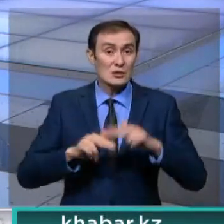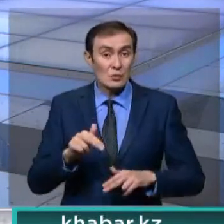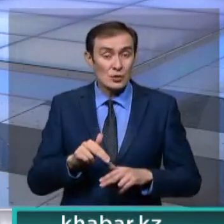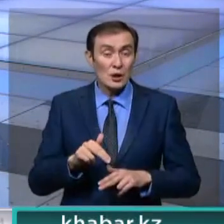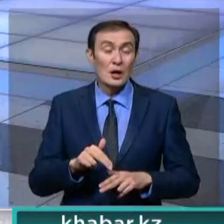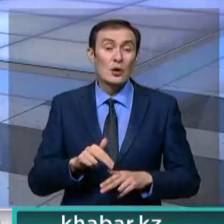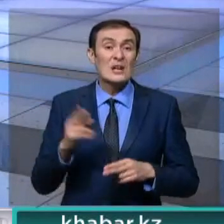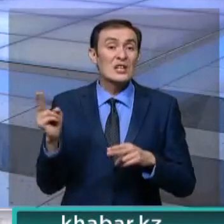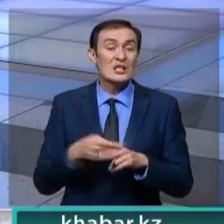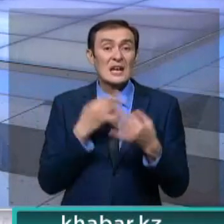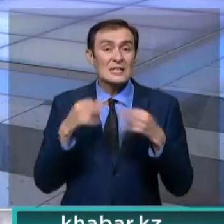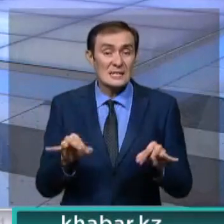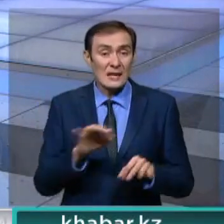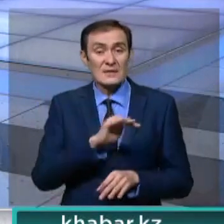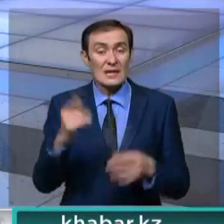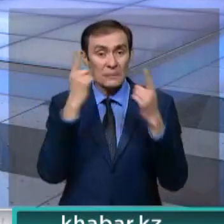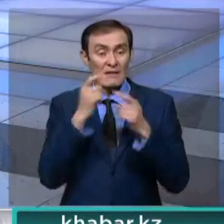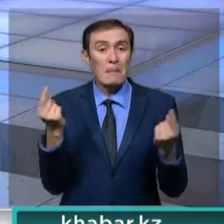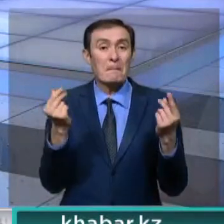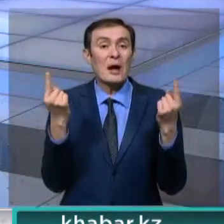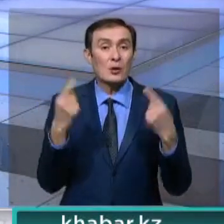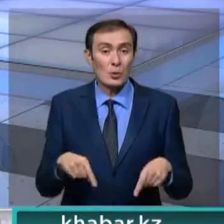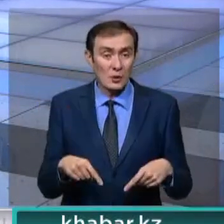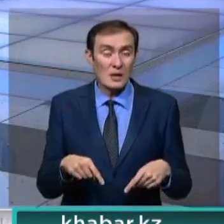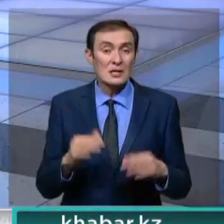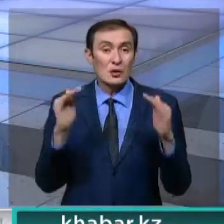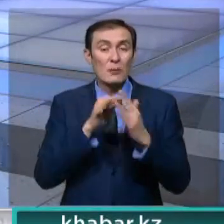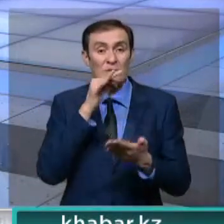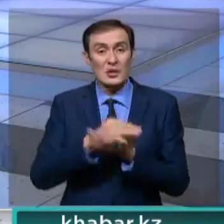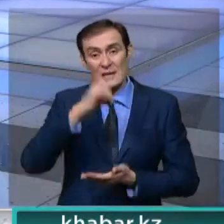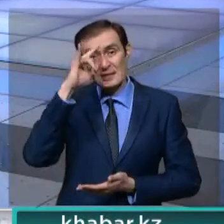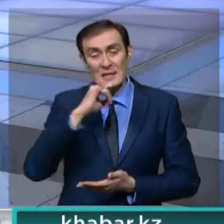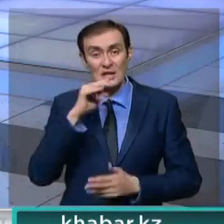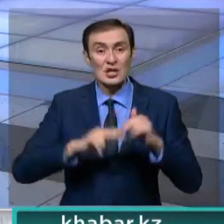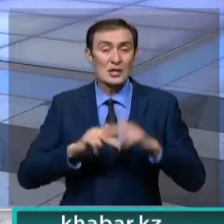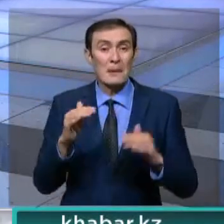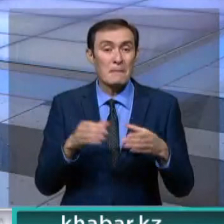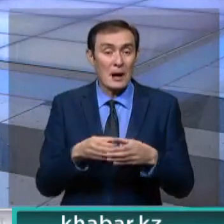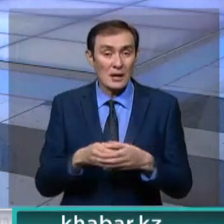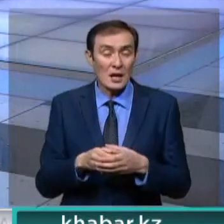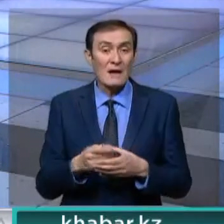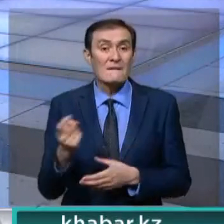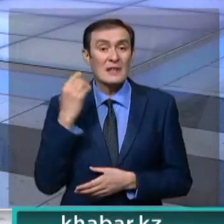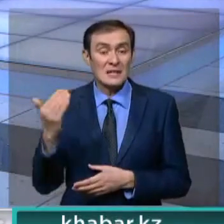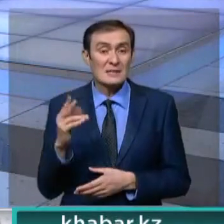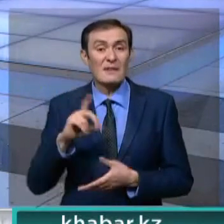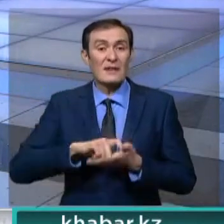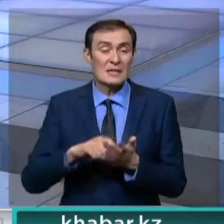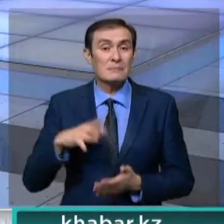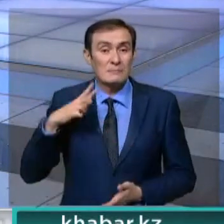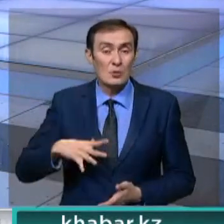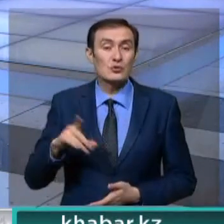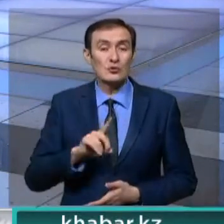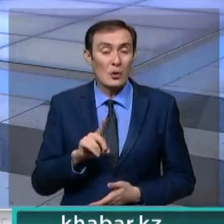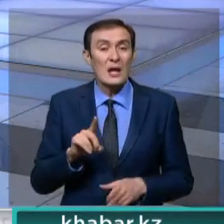лишена лицензии и официально объявлена банкротом. Формально за дом отвечает казахстанская жилищная компания. Владельцам квартир остается